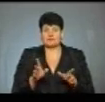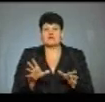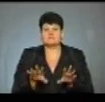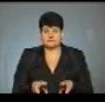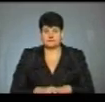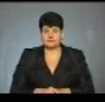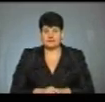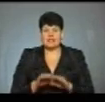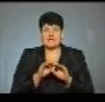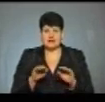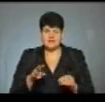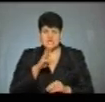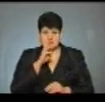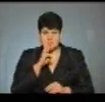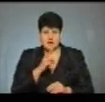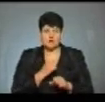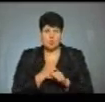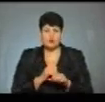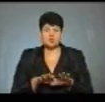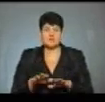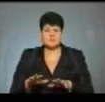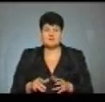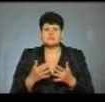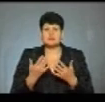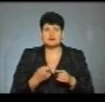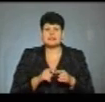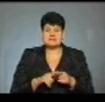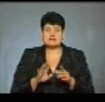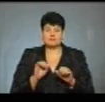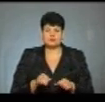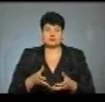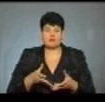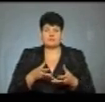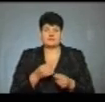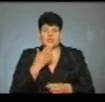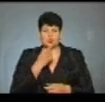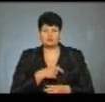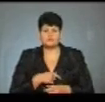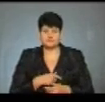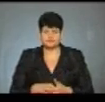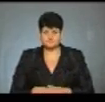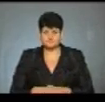І рівень зарплат, а також робочих місць. Наскільки це в силі вплинути народному депутату?